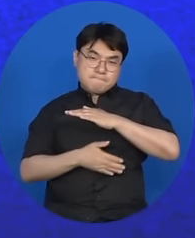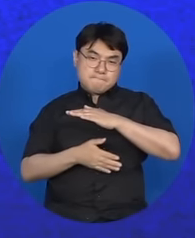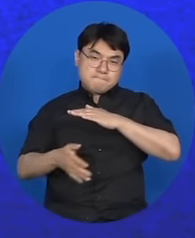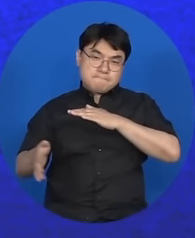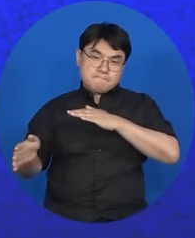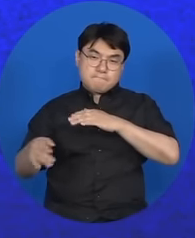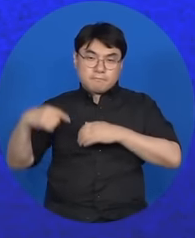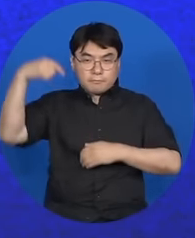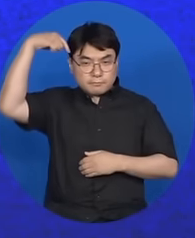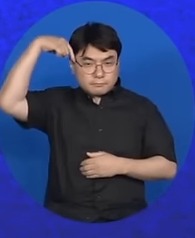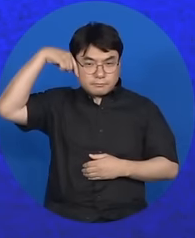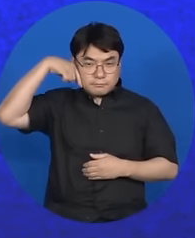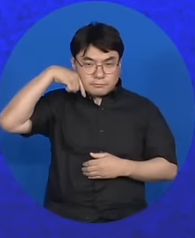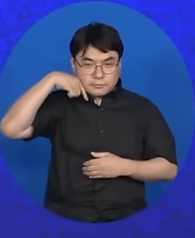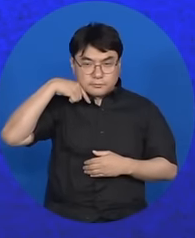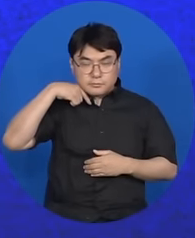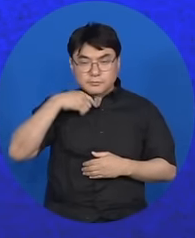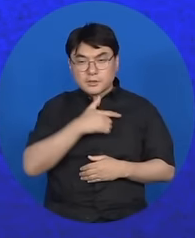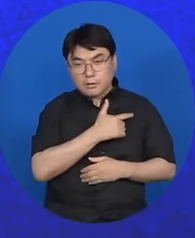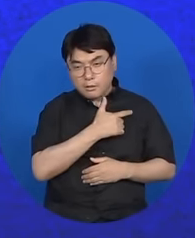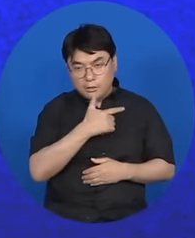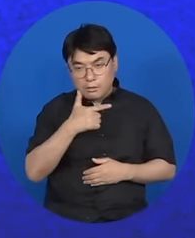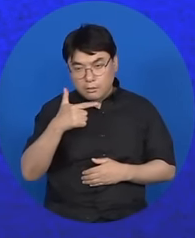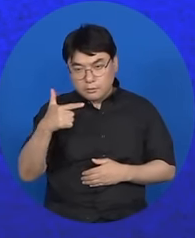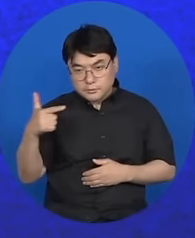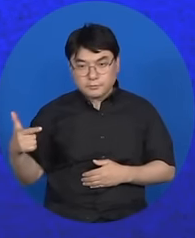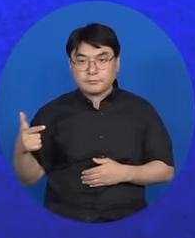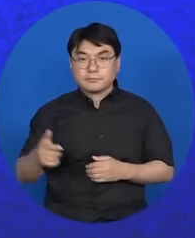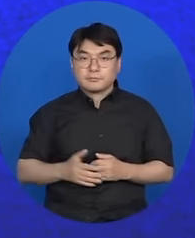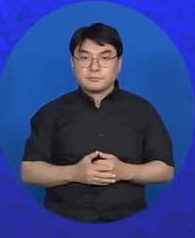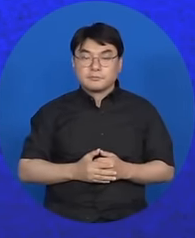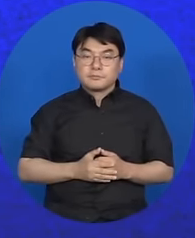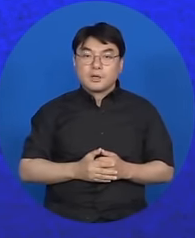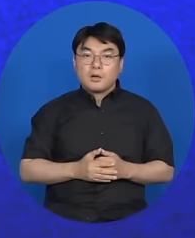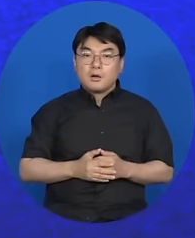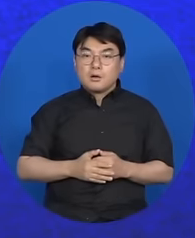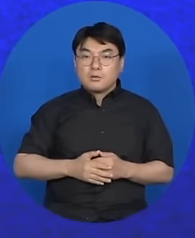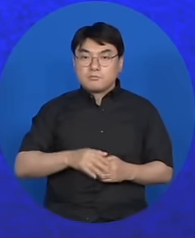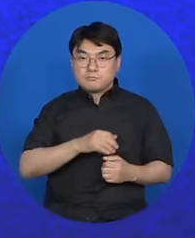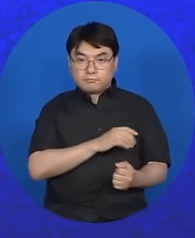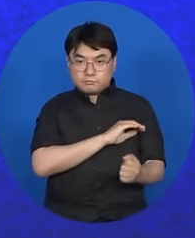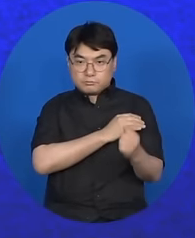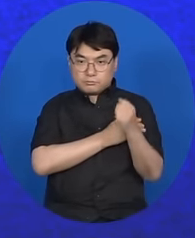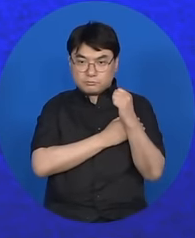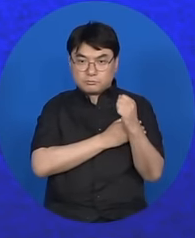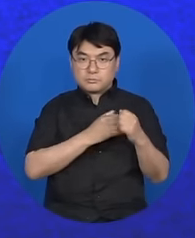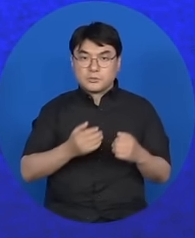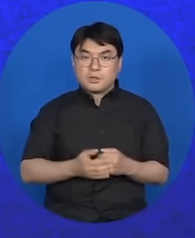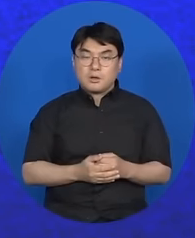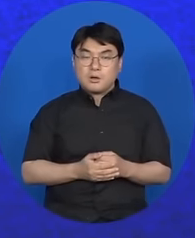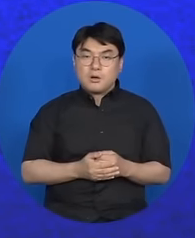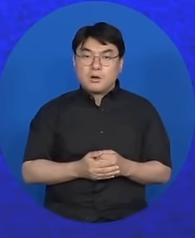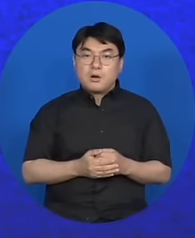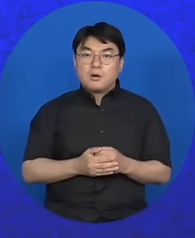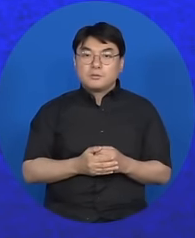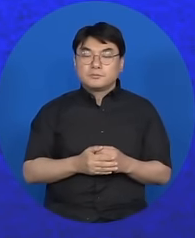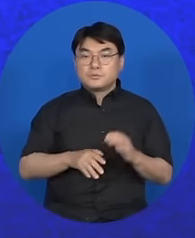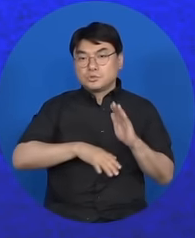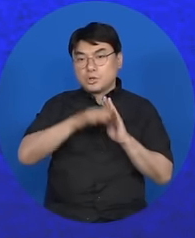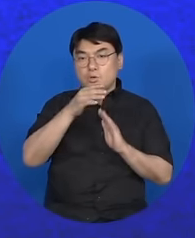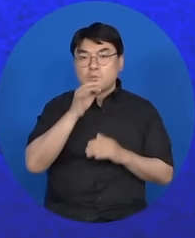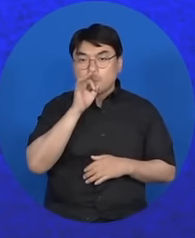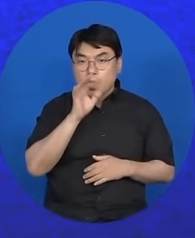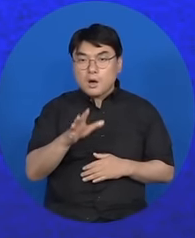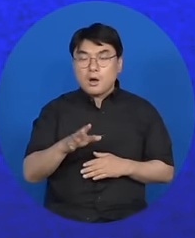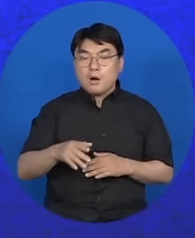커다란 공허함, 자신의 지위와 물질과 권력으로도 채울 수 없는 어떤 공허함이 그의